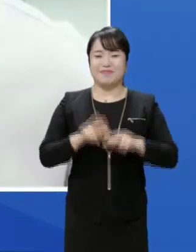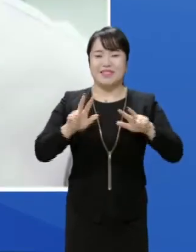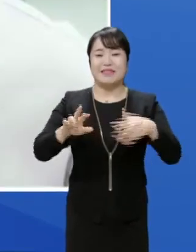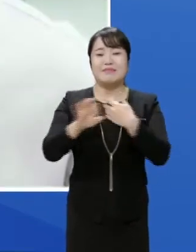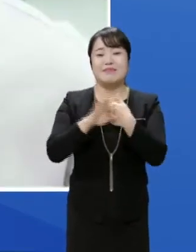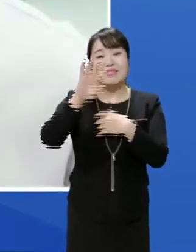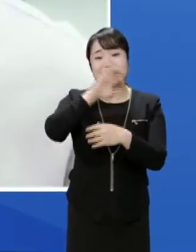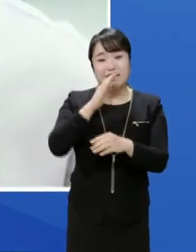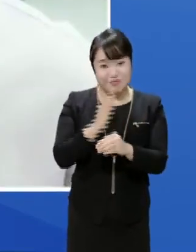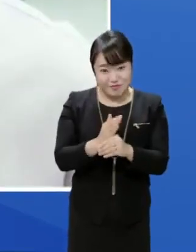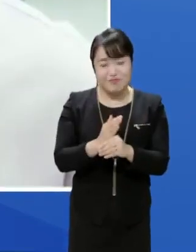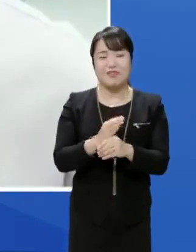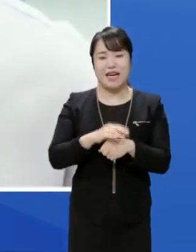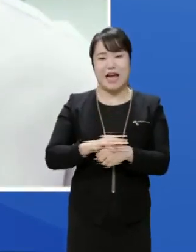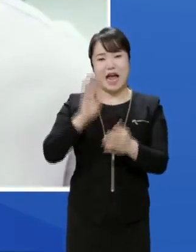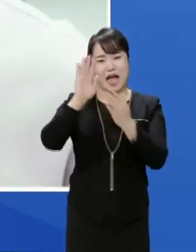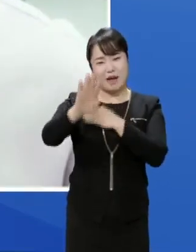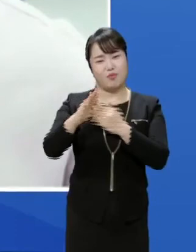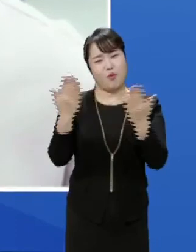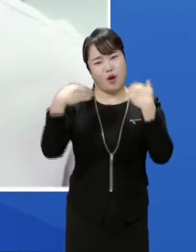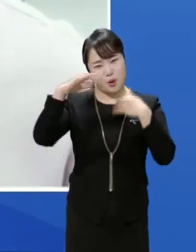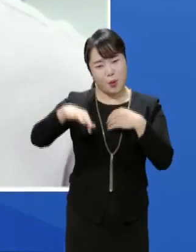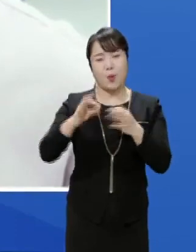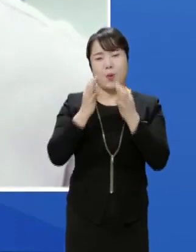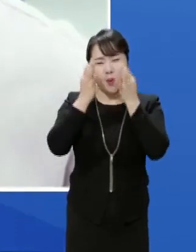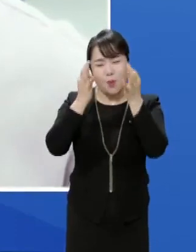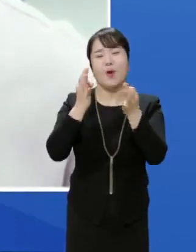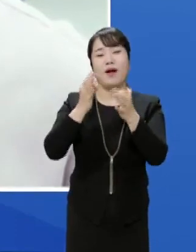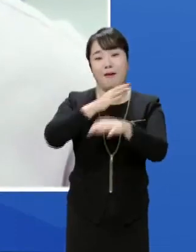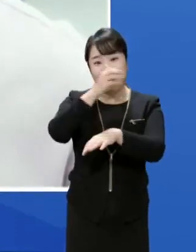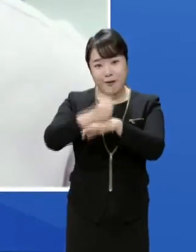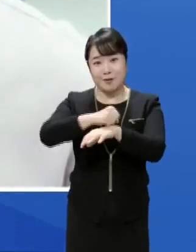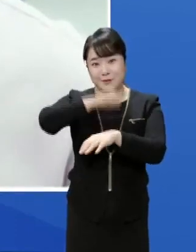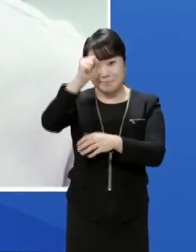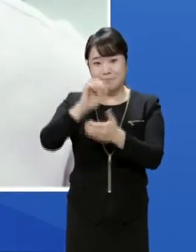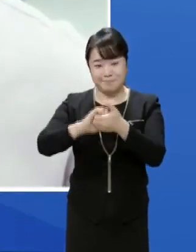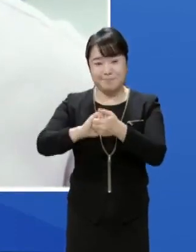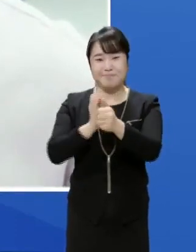시범 운영이지만은 앞으로 이제 학교 현장에서 직접 노력하신 만큼 좋은